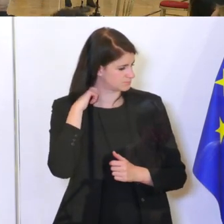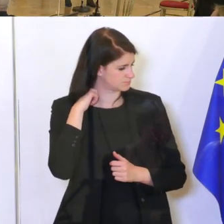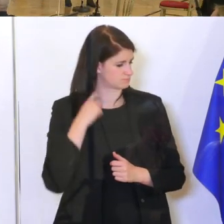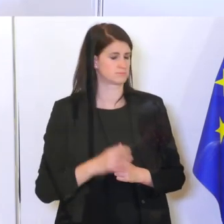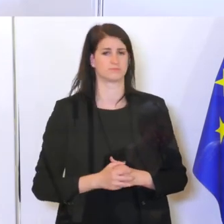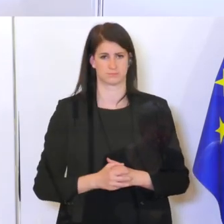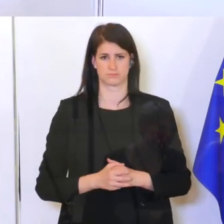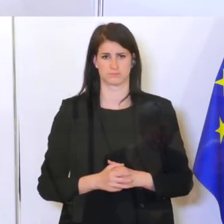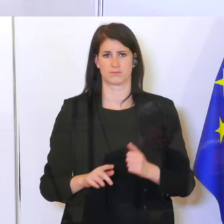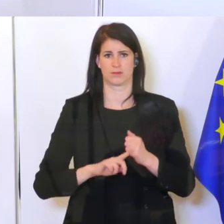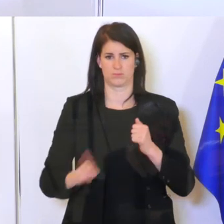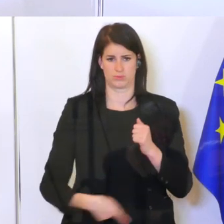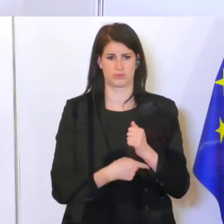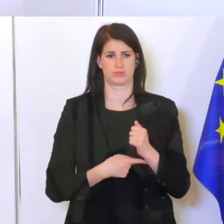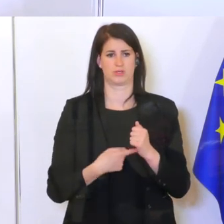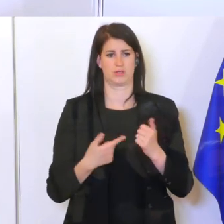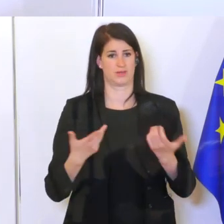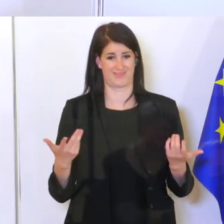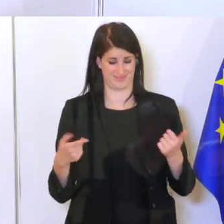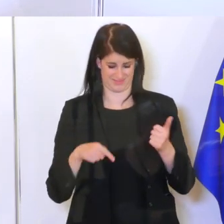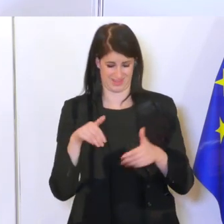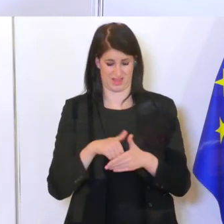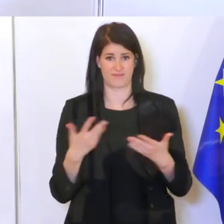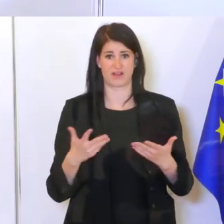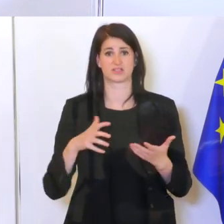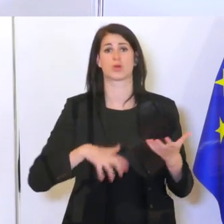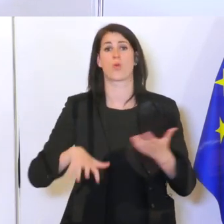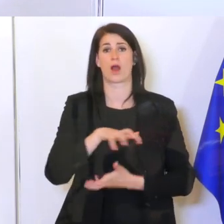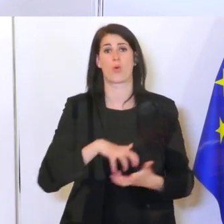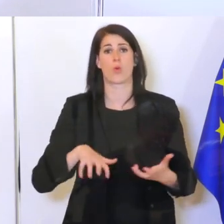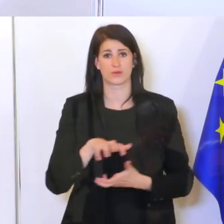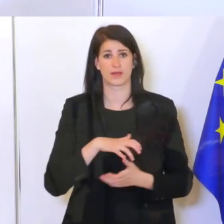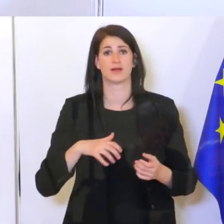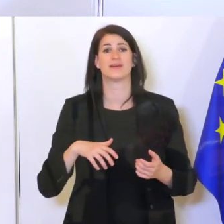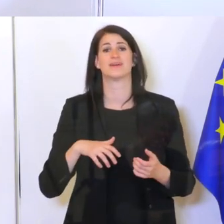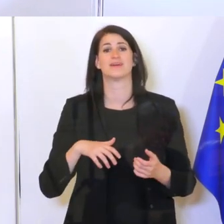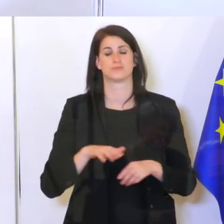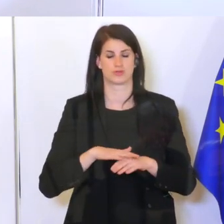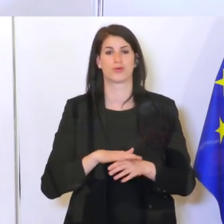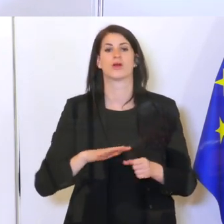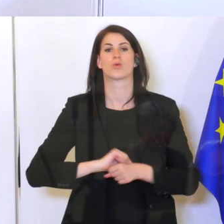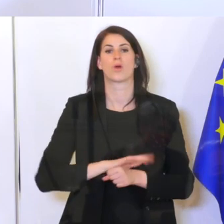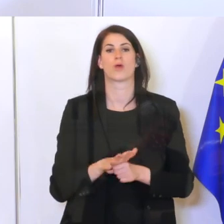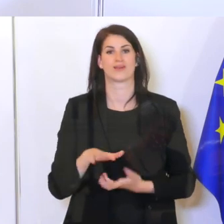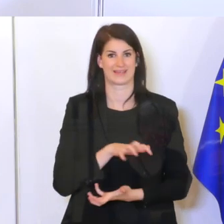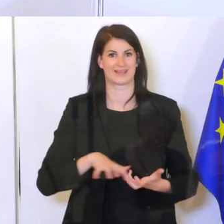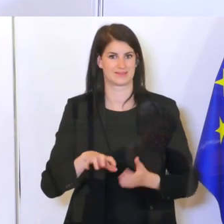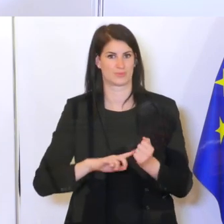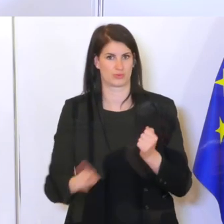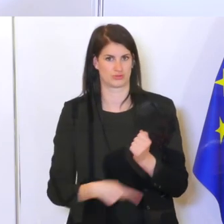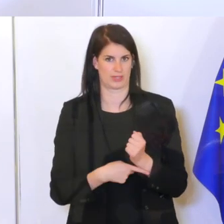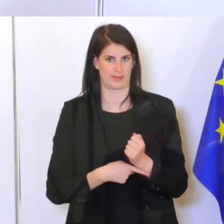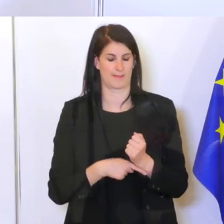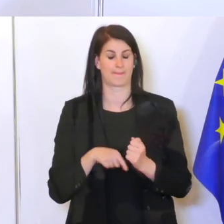Das Budget, so wie wir es vorgelegt haben, ist ein Corona-Krisenbudget. Das haben wir auch immer gesagt. Es ist aber wichtig, dass es beschlossen wird, weil hier viele